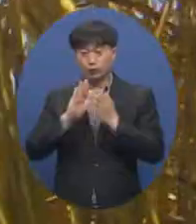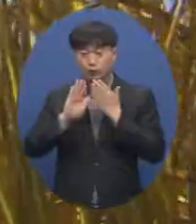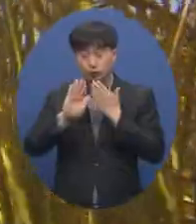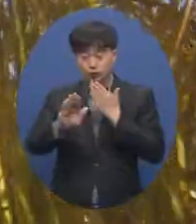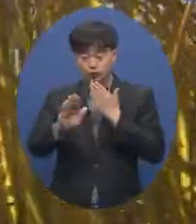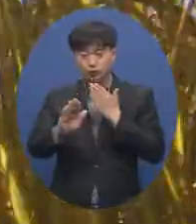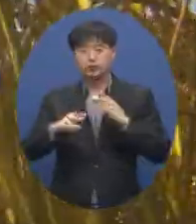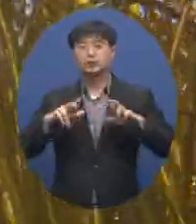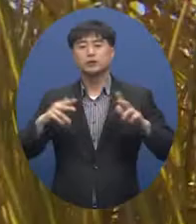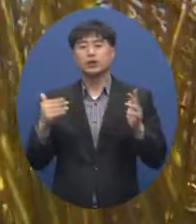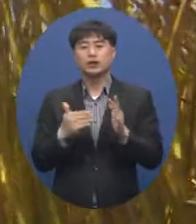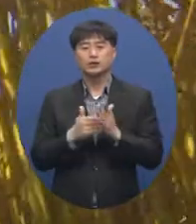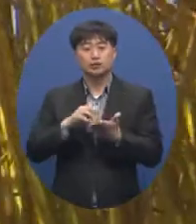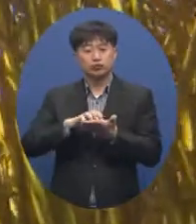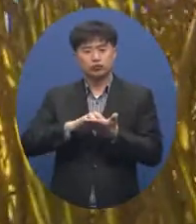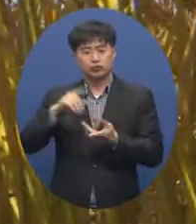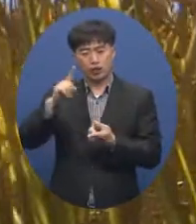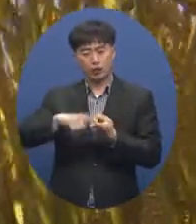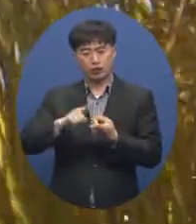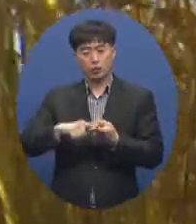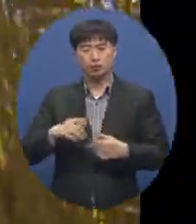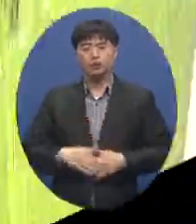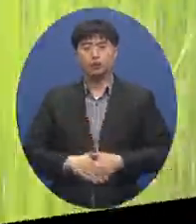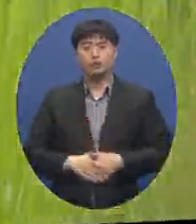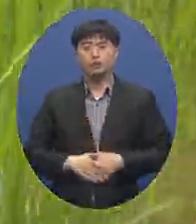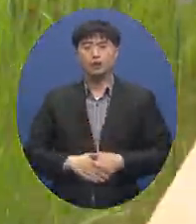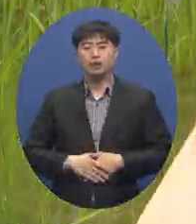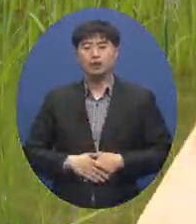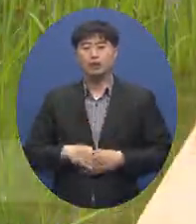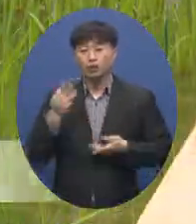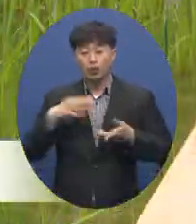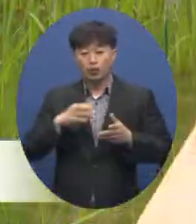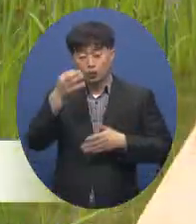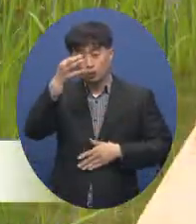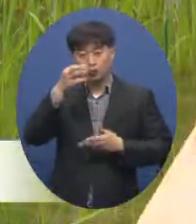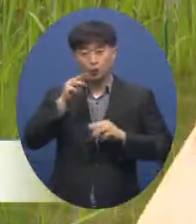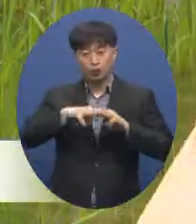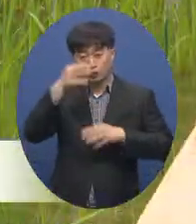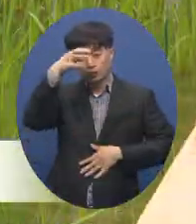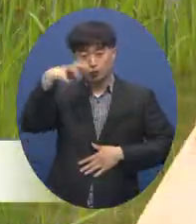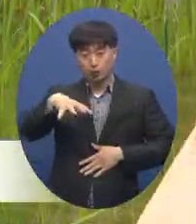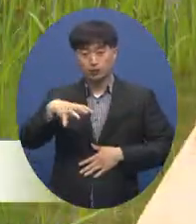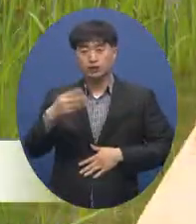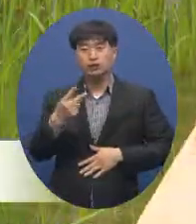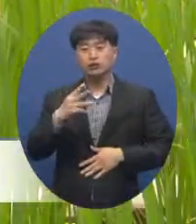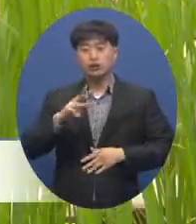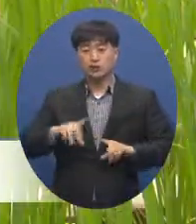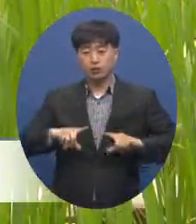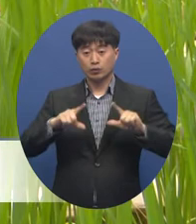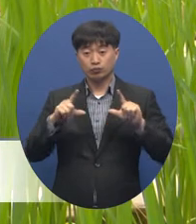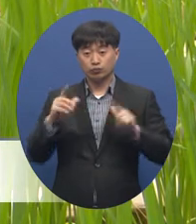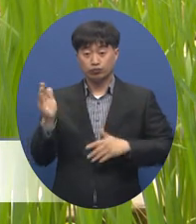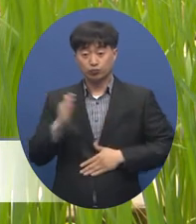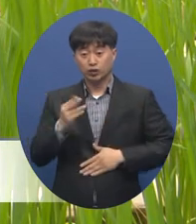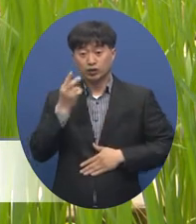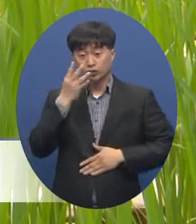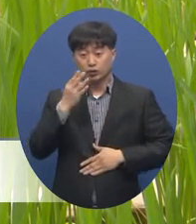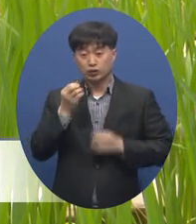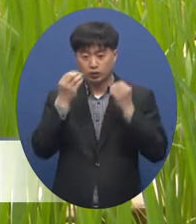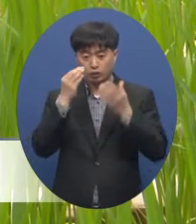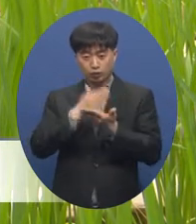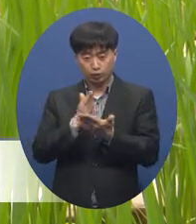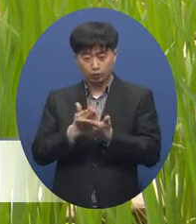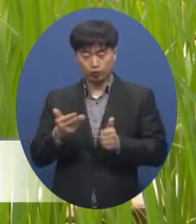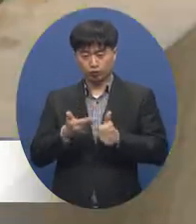보급되기 시작한 후 현재까지도 비율을 유지하고 있습니다. 이에 경기도 농업기술원은 2003년부터 밥쌀용 벼